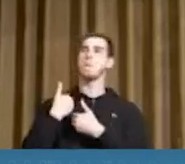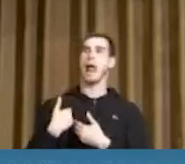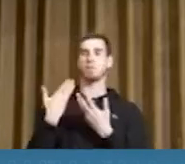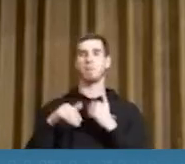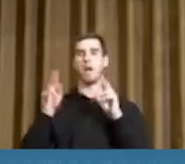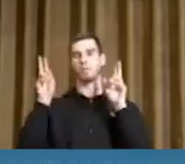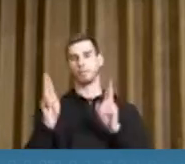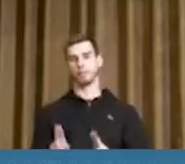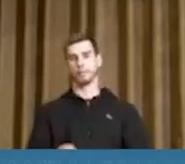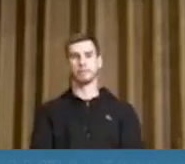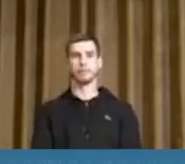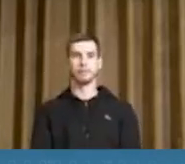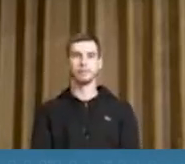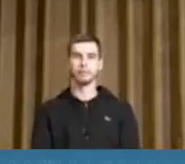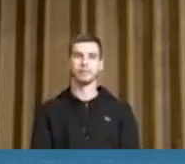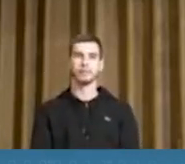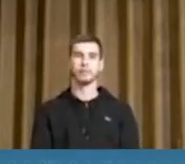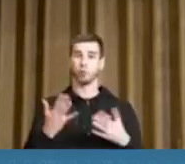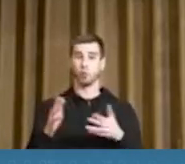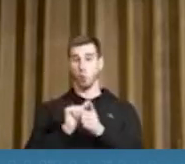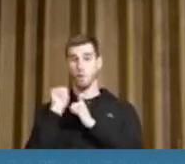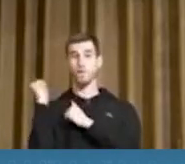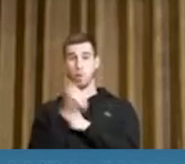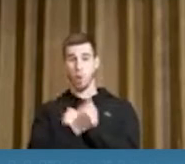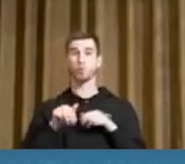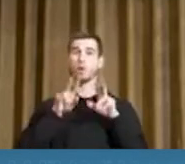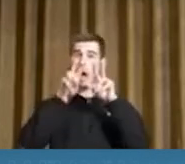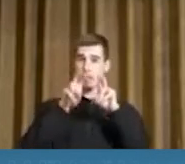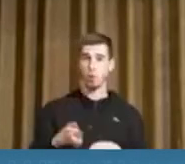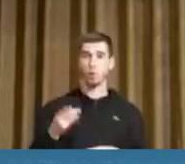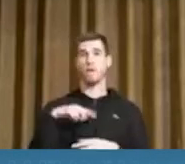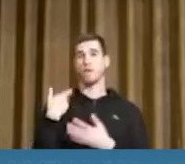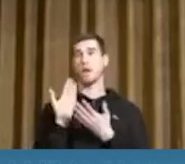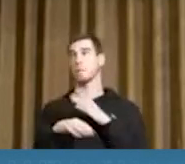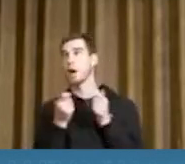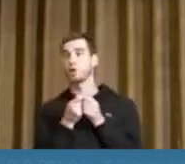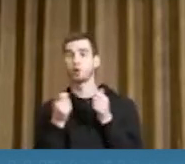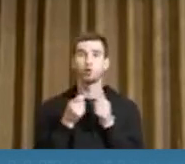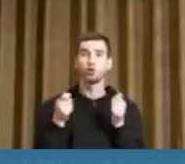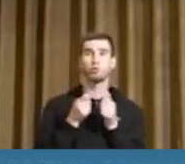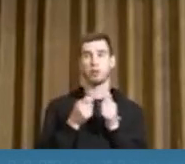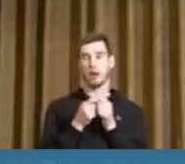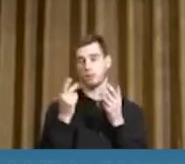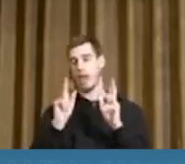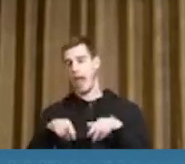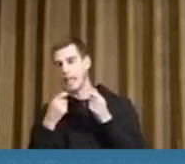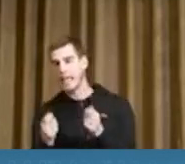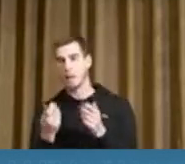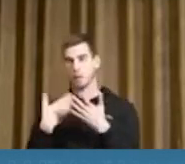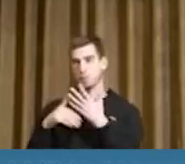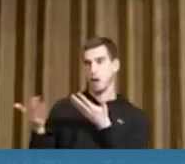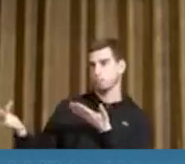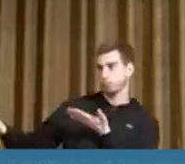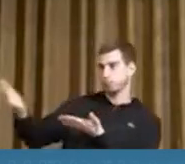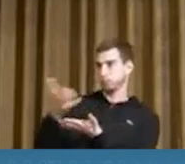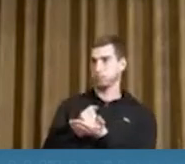eine Vorweganalyse und wir sind gespannt, was uns natürlich die weiteren Ergebnisse dergestalt noch an Erkenntnisse bringen.